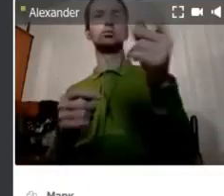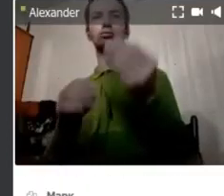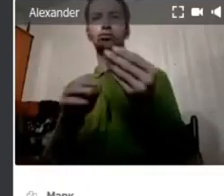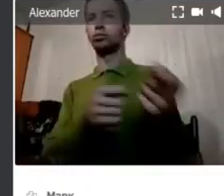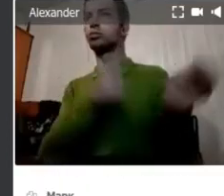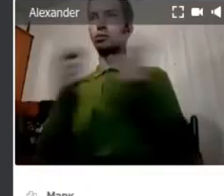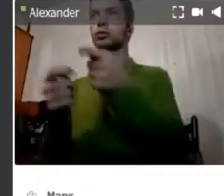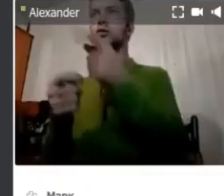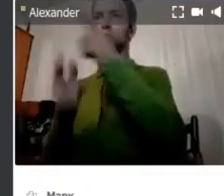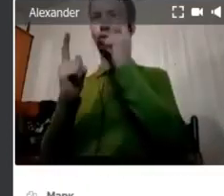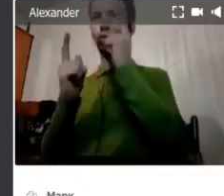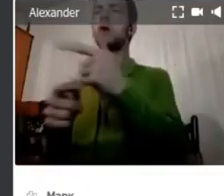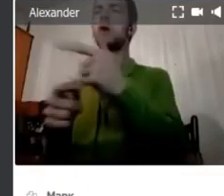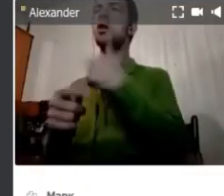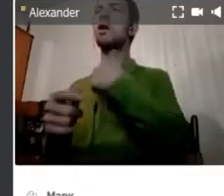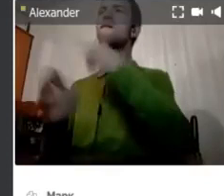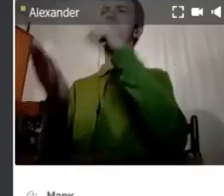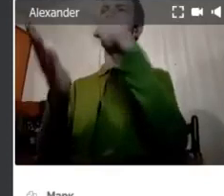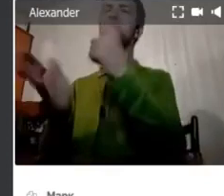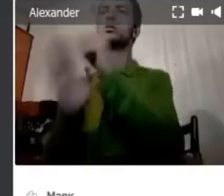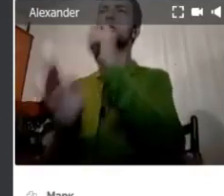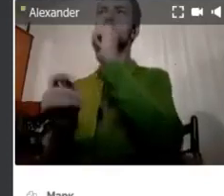казались. Итак,